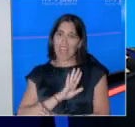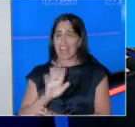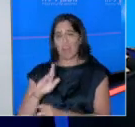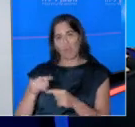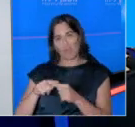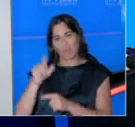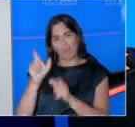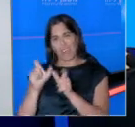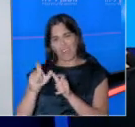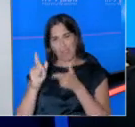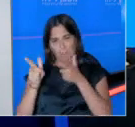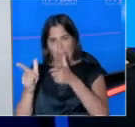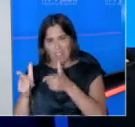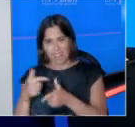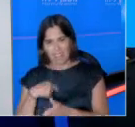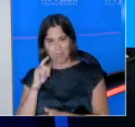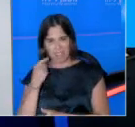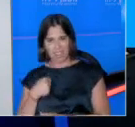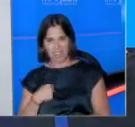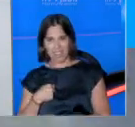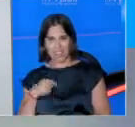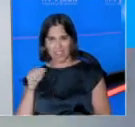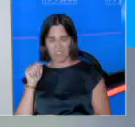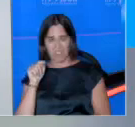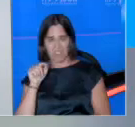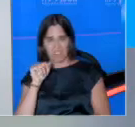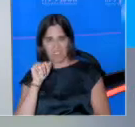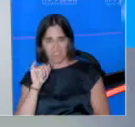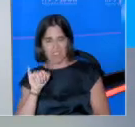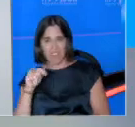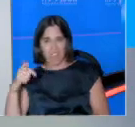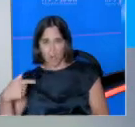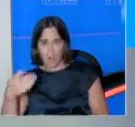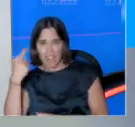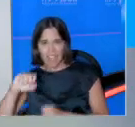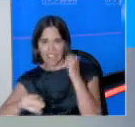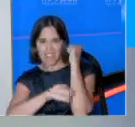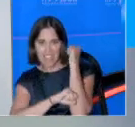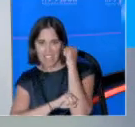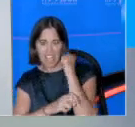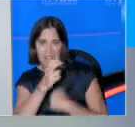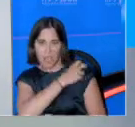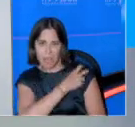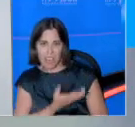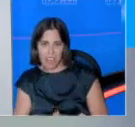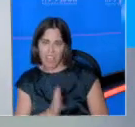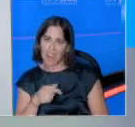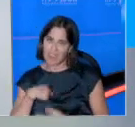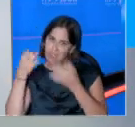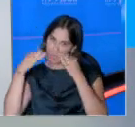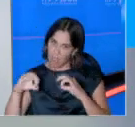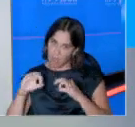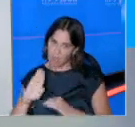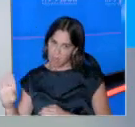מסוג האנשים המיליטריסטים, זה מצחיק אותי שאני צריך, יאיר גולן היה סגן הרמטכ"ל, בחייך, נו, אוקיי, יש לי הרבה כבוד למר